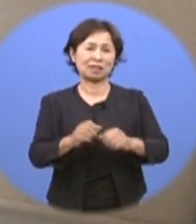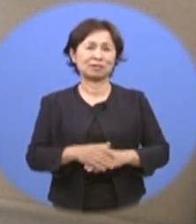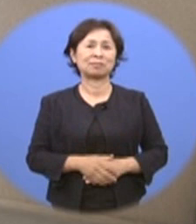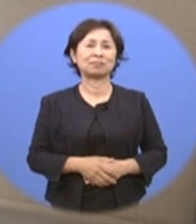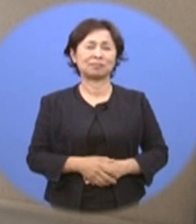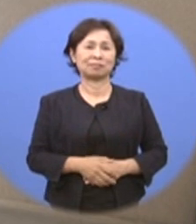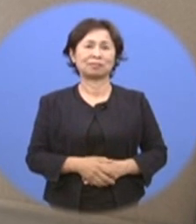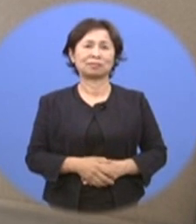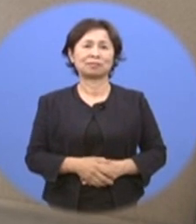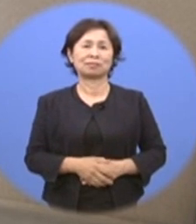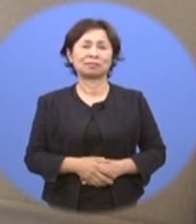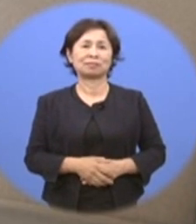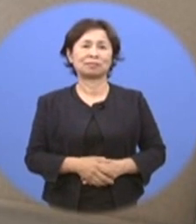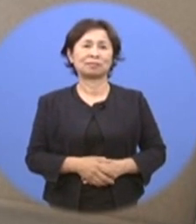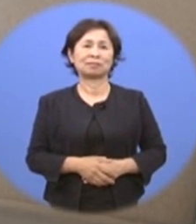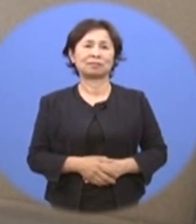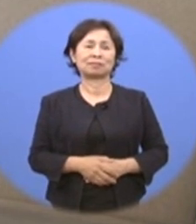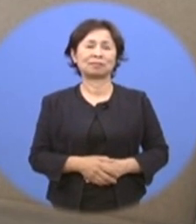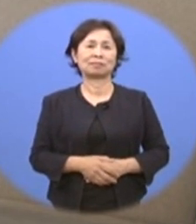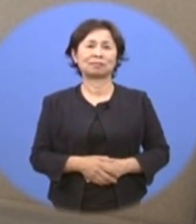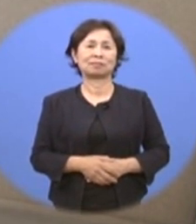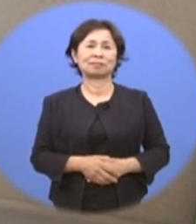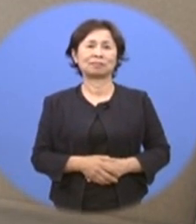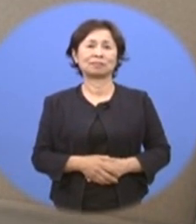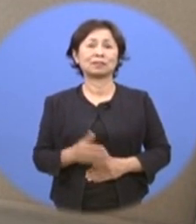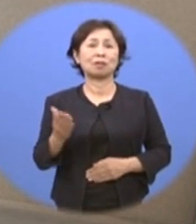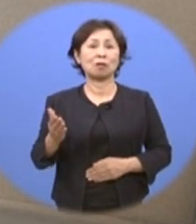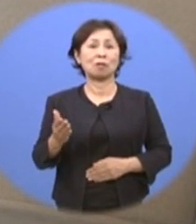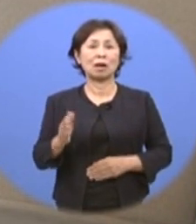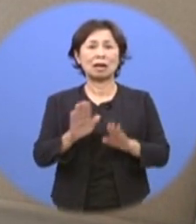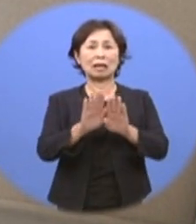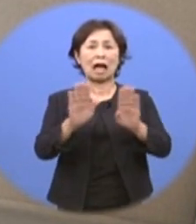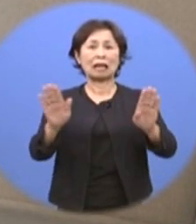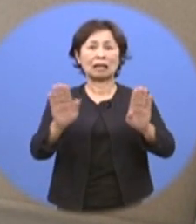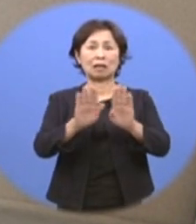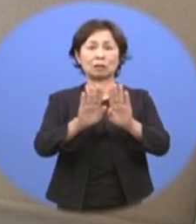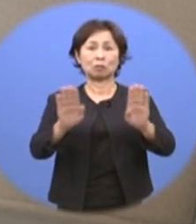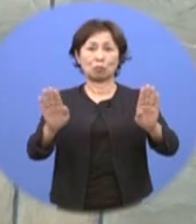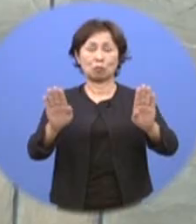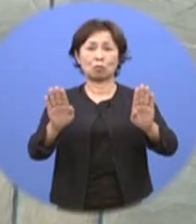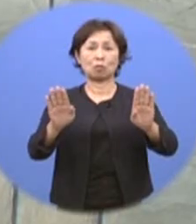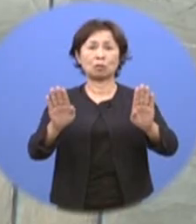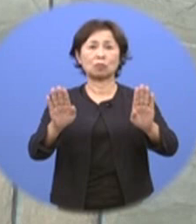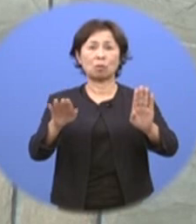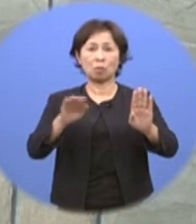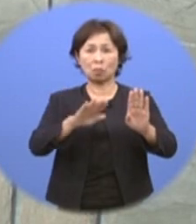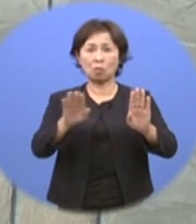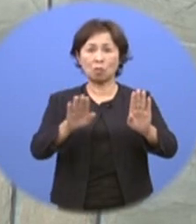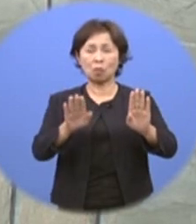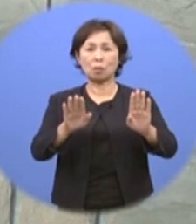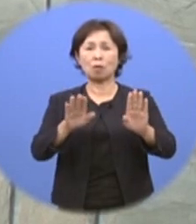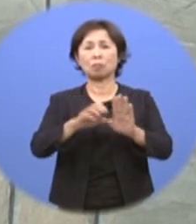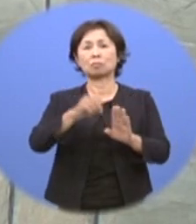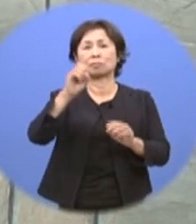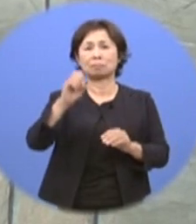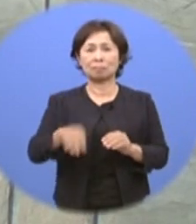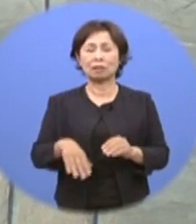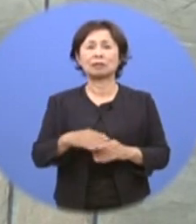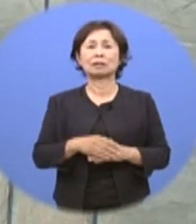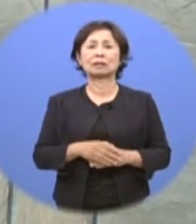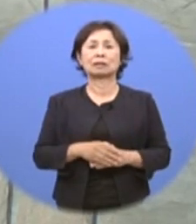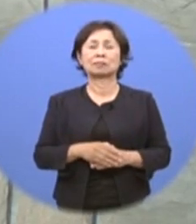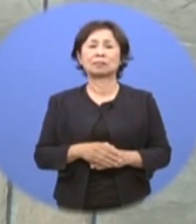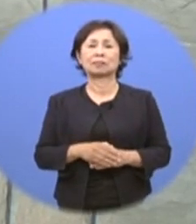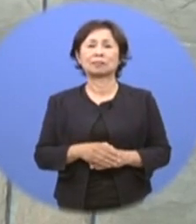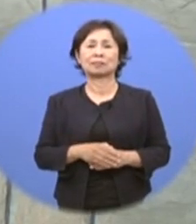、ここ の今現在は開口部なんですけども、この開口部を取ってしまって、